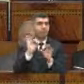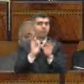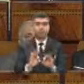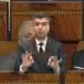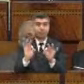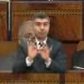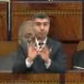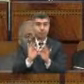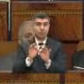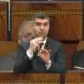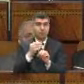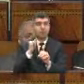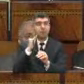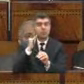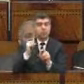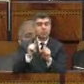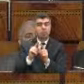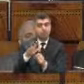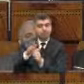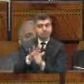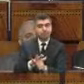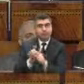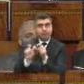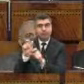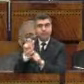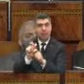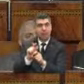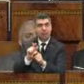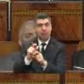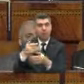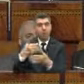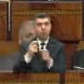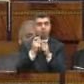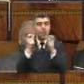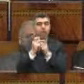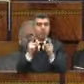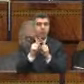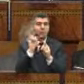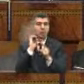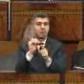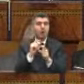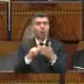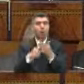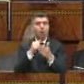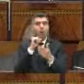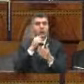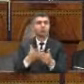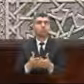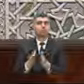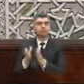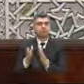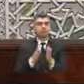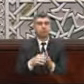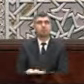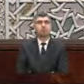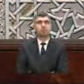الاستهتار الذي يطاله التعسف الممنهج ضده من قبل المكتب الوطني للماء والكهرباء. وشكرا.